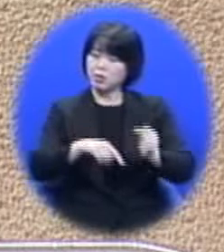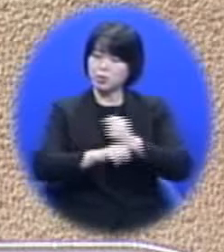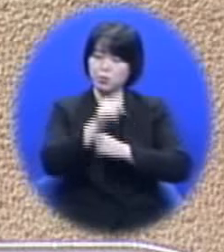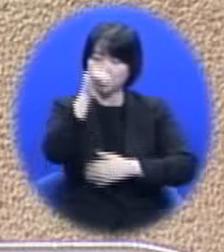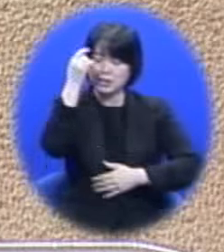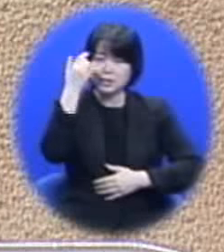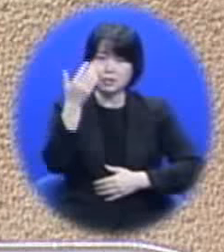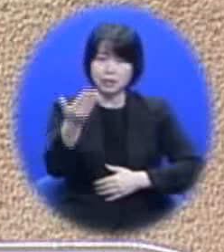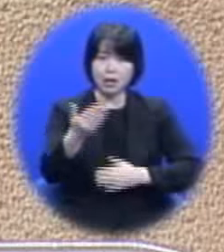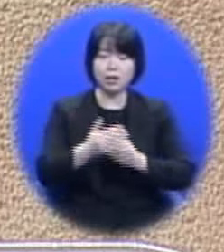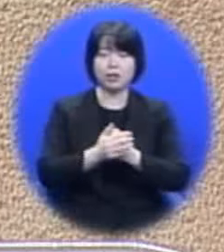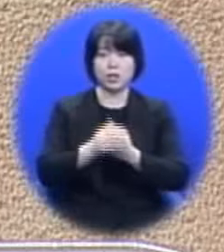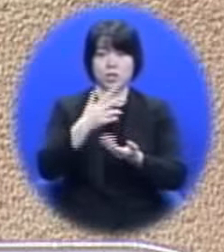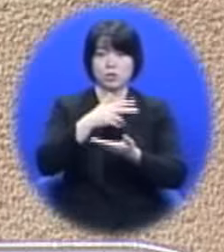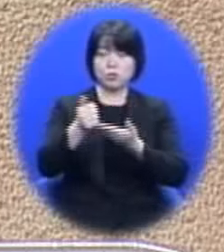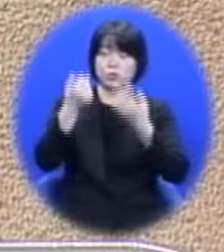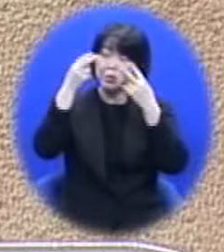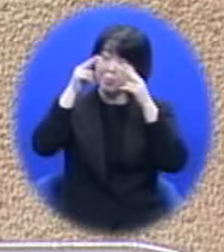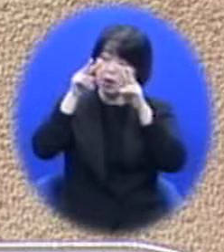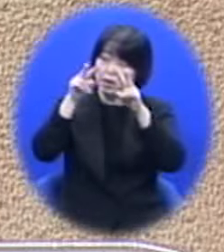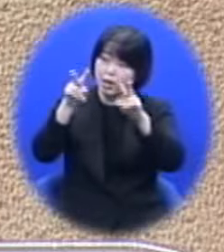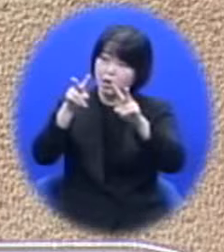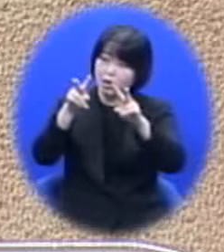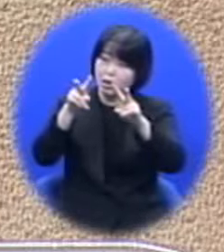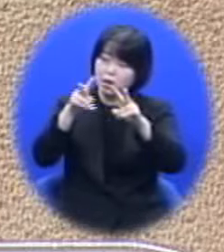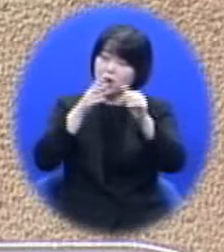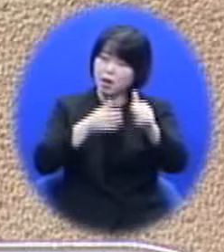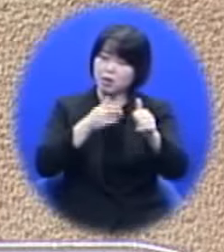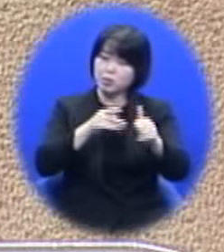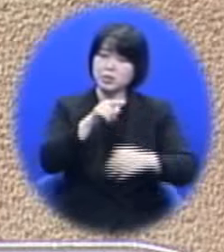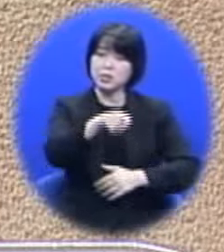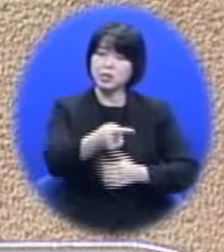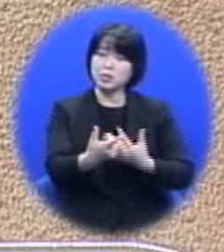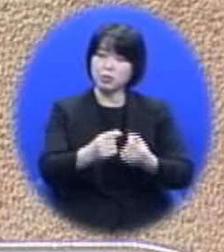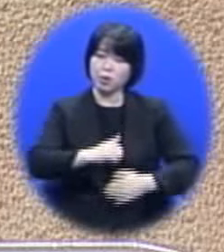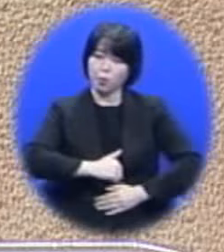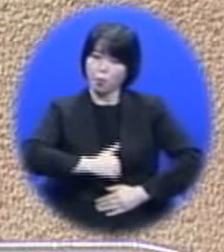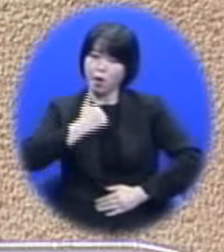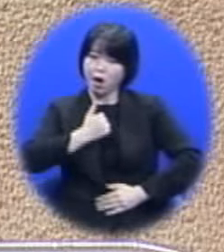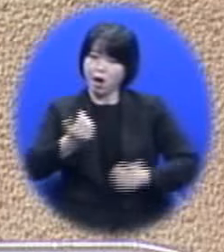주님을 바라보아야 한다는 것이 이렇게 분노할 일인가 하는 거죠.